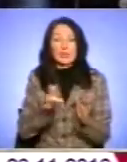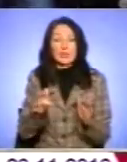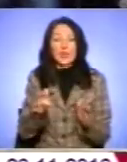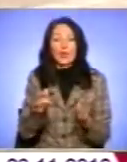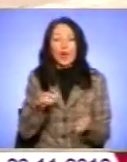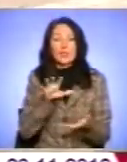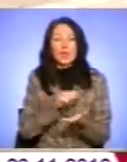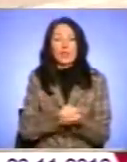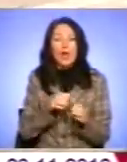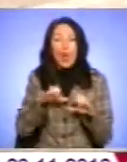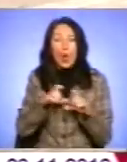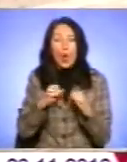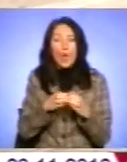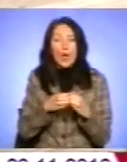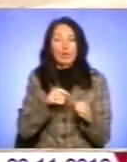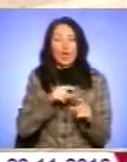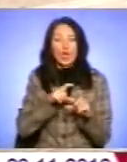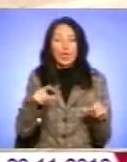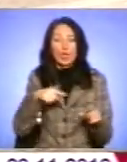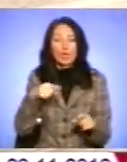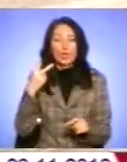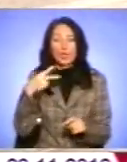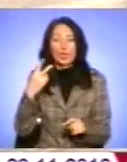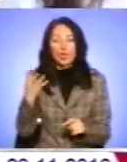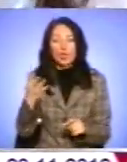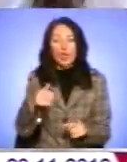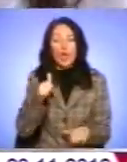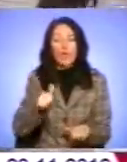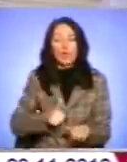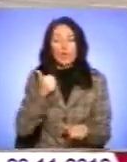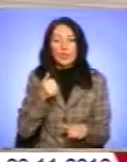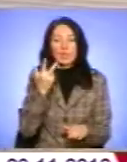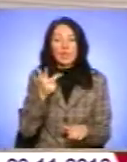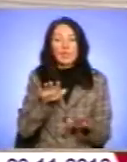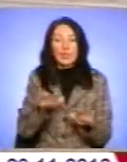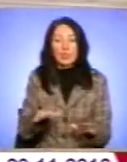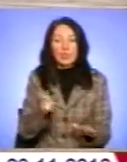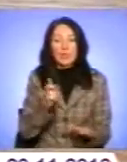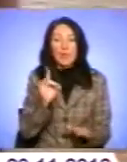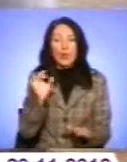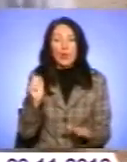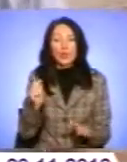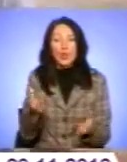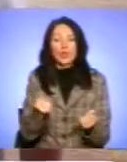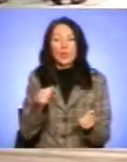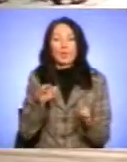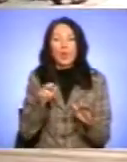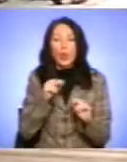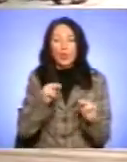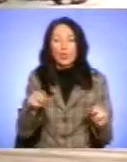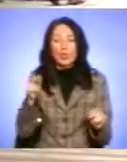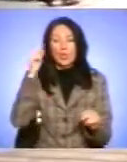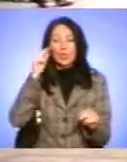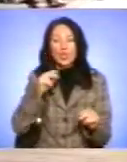завоювала команда школи номер 24. А почесне 3-є місце та бронзу отримали учні